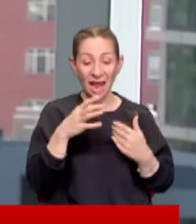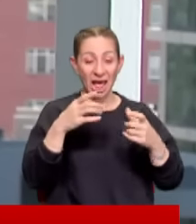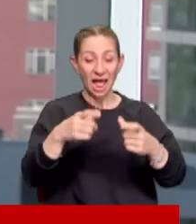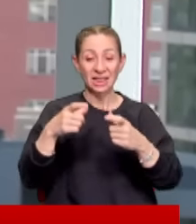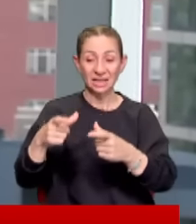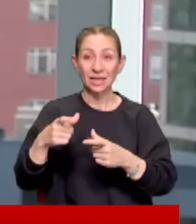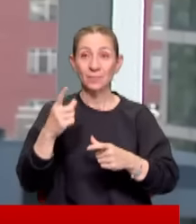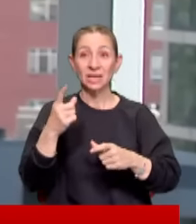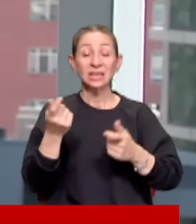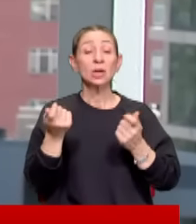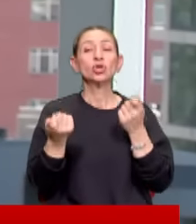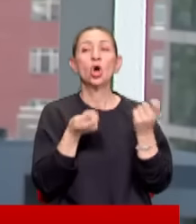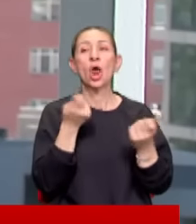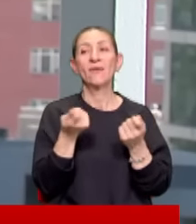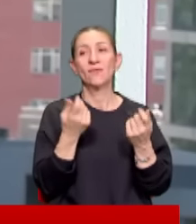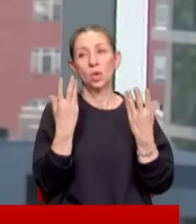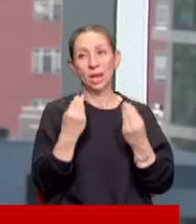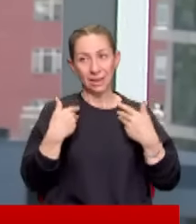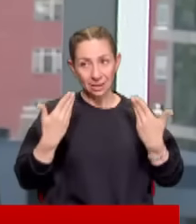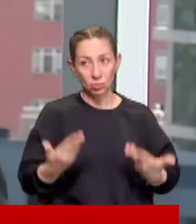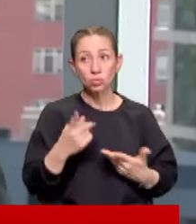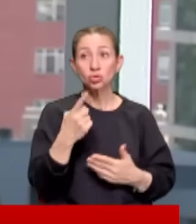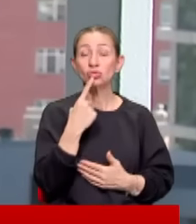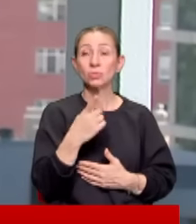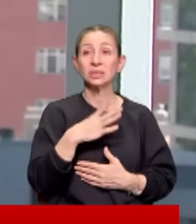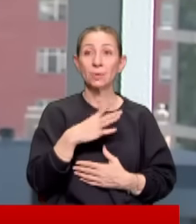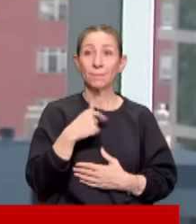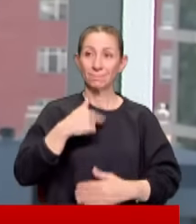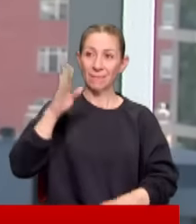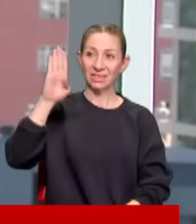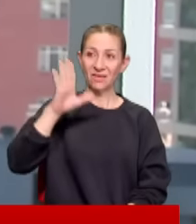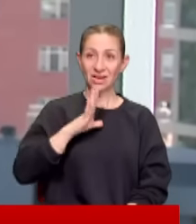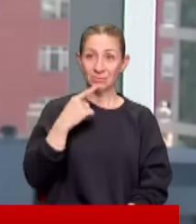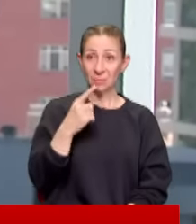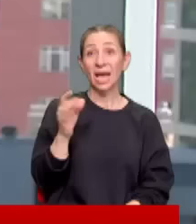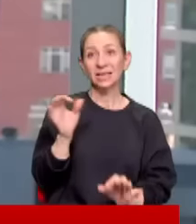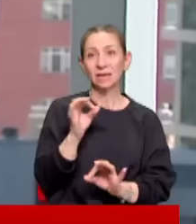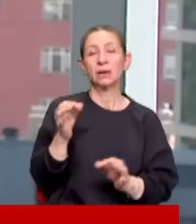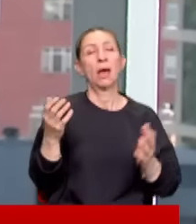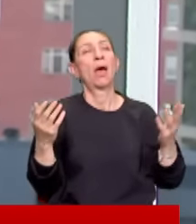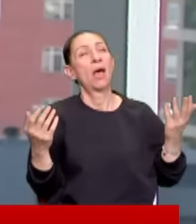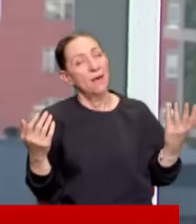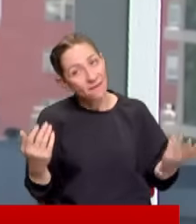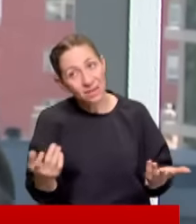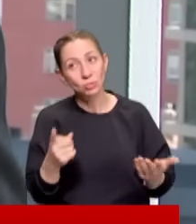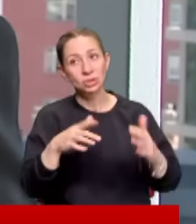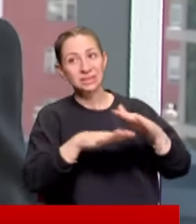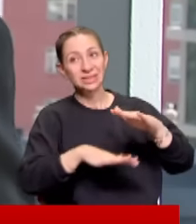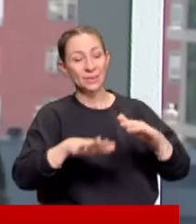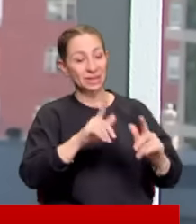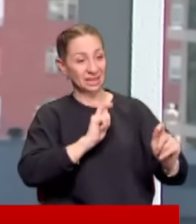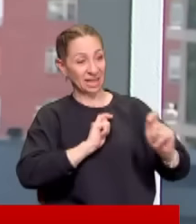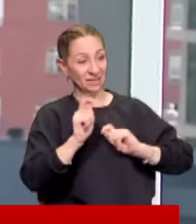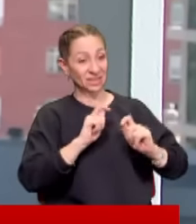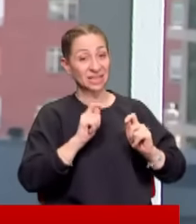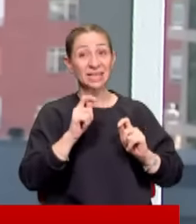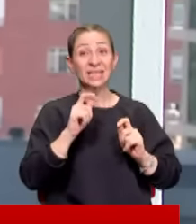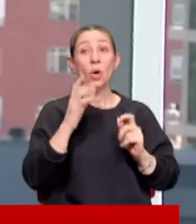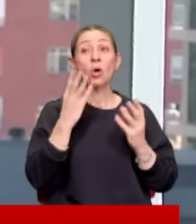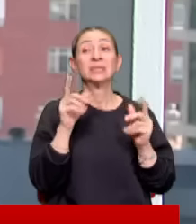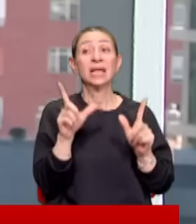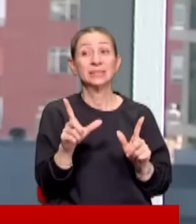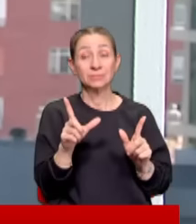bir makam değil, bir görev olarak kabul ediyorum ve şunu da ifade etmek istiyorum. Ben de varım demek için erken diyorsunuz şu anda. Çünkü bu tabanın teklifi ve tabanın talebi